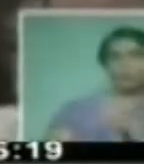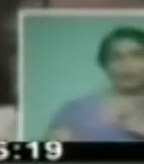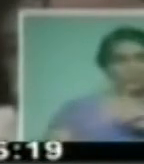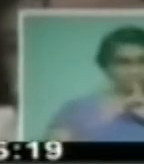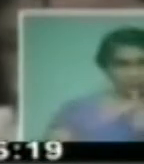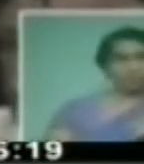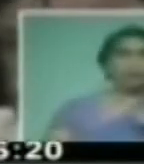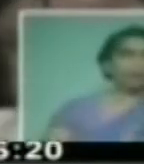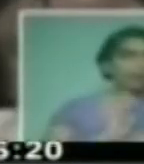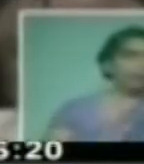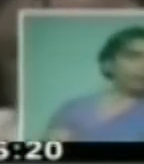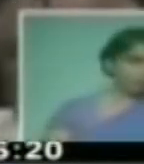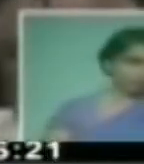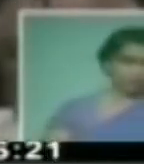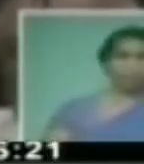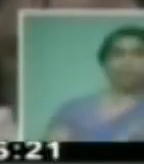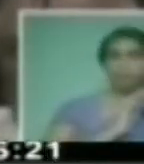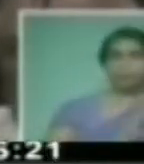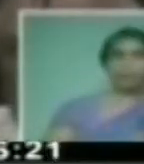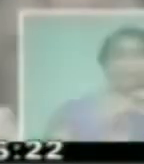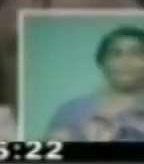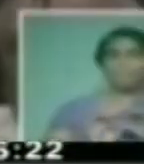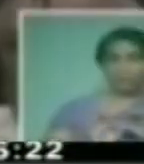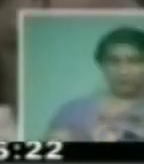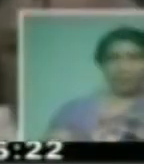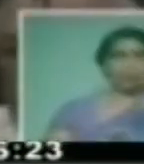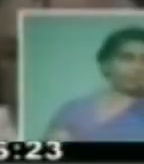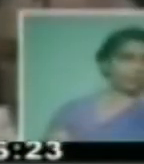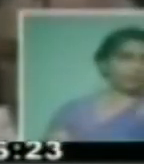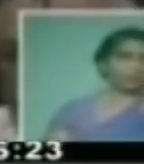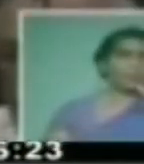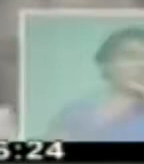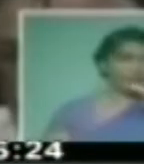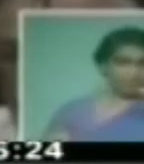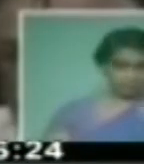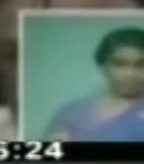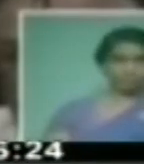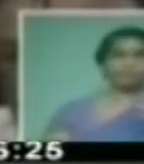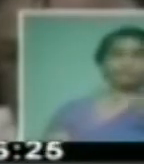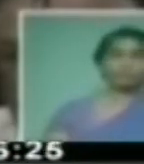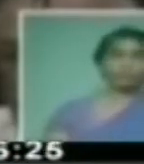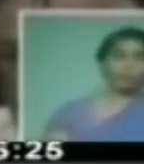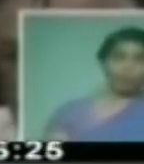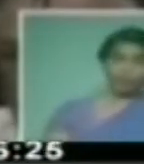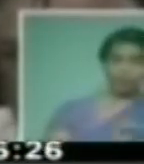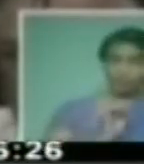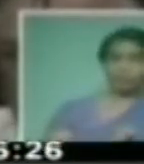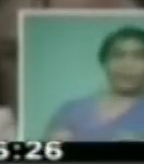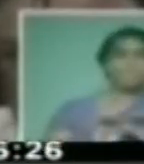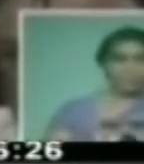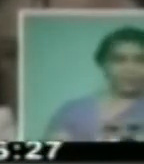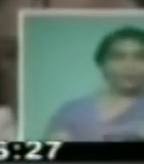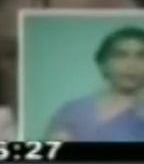கடன் லங்கா கனிஜ சங்ஸ்தாவ் ரூபியால் பில்லியன் எக்தாஸ் பனஸ்தாய் லங்கா விதுபால மாண்டி ரூபியால்